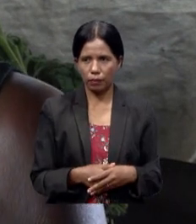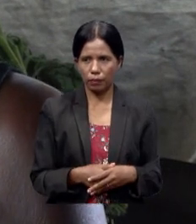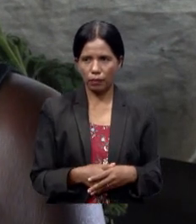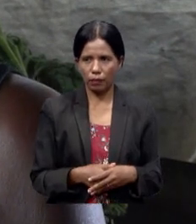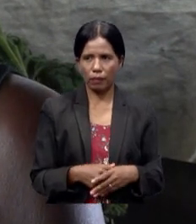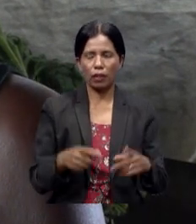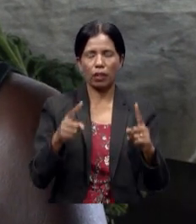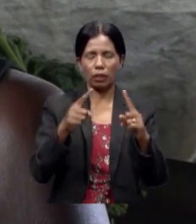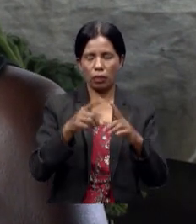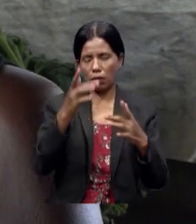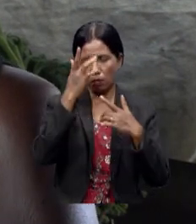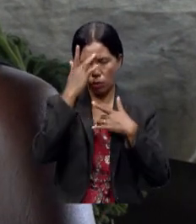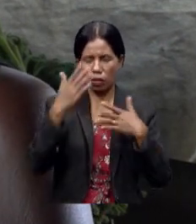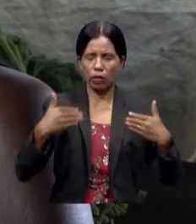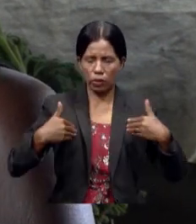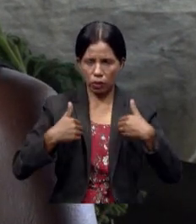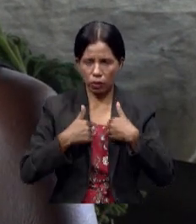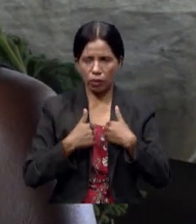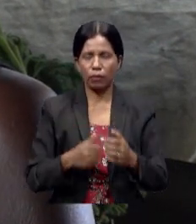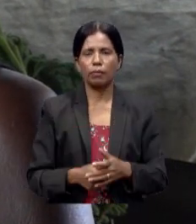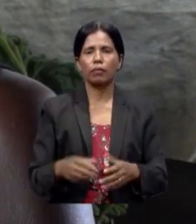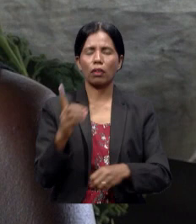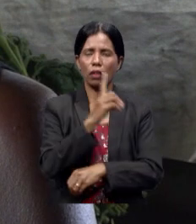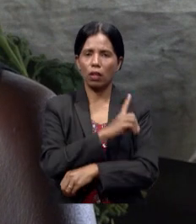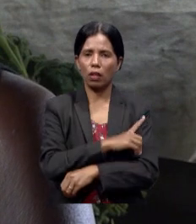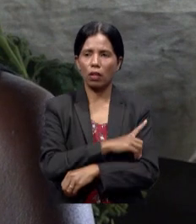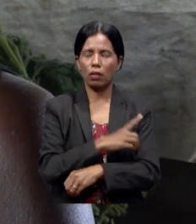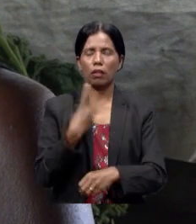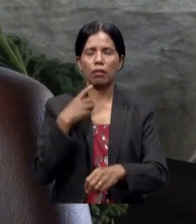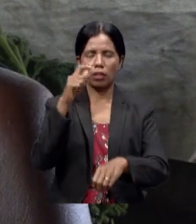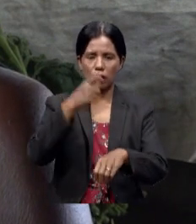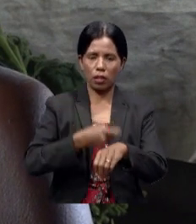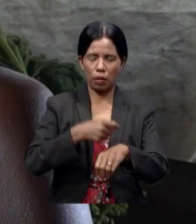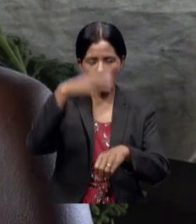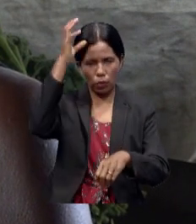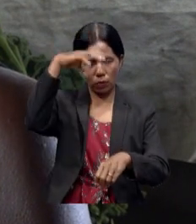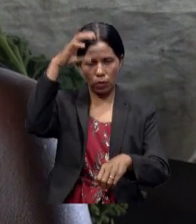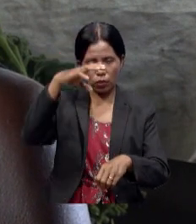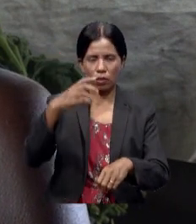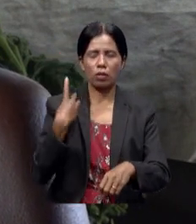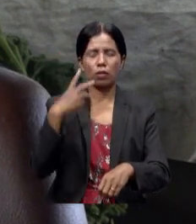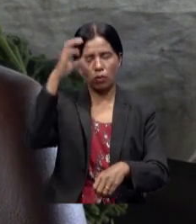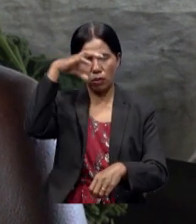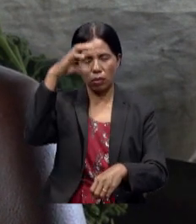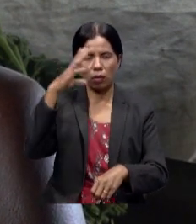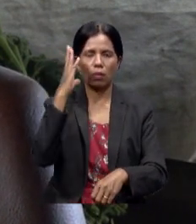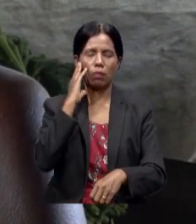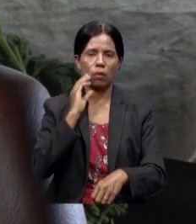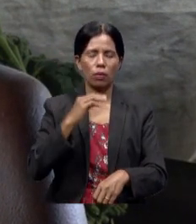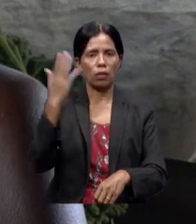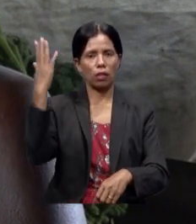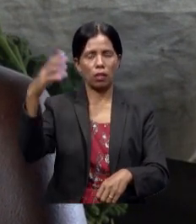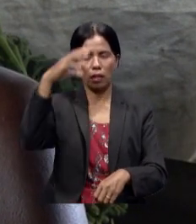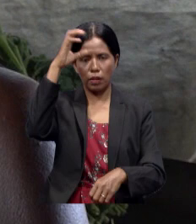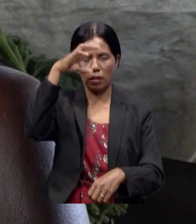Tolong mau beras, lor-loran kami ba tempu udan tahu kami pok-pokan deh, ya merkado laran,